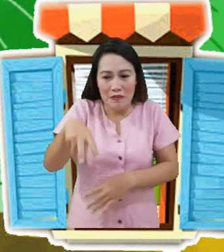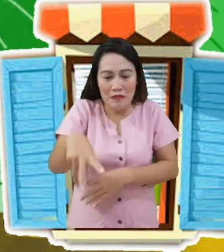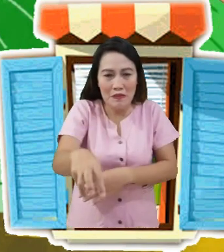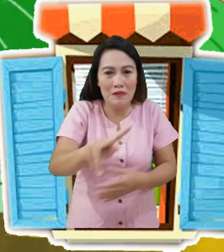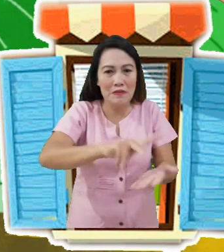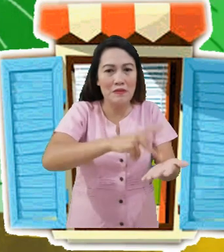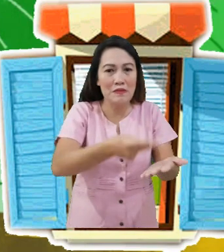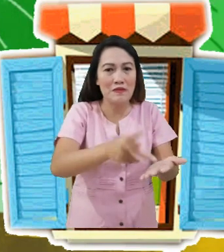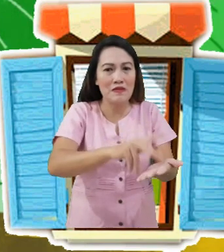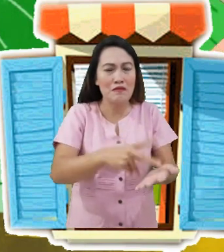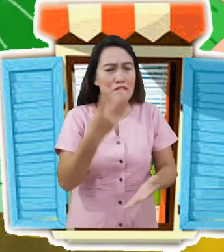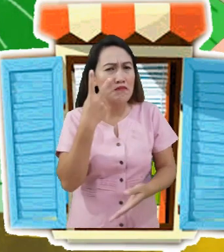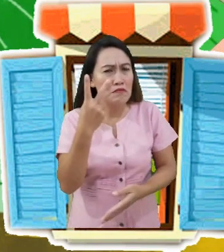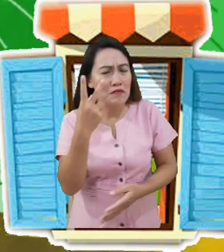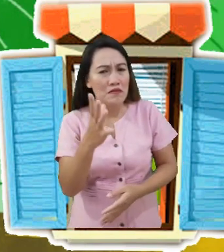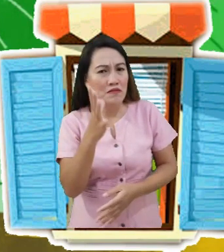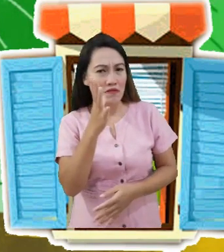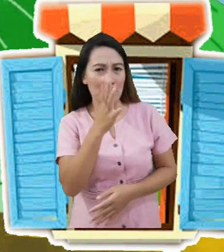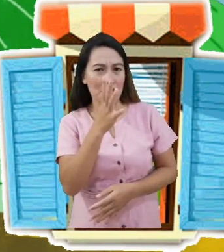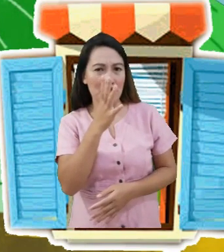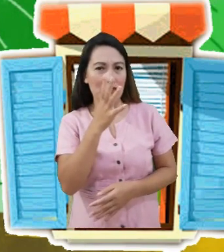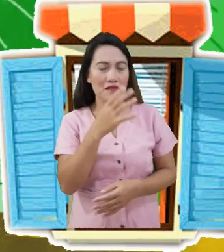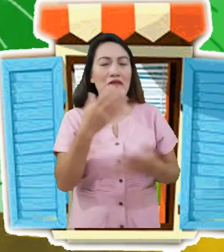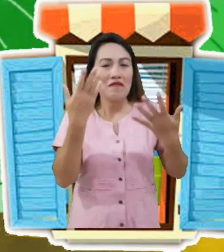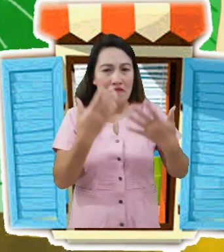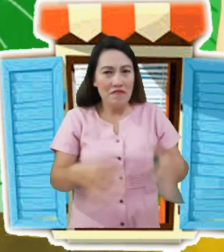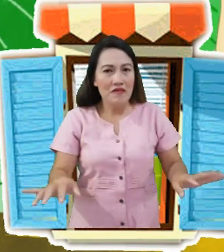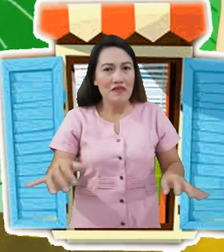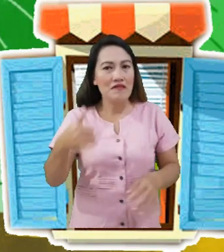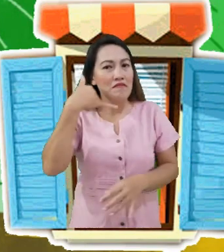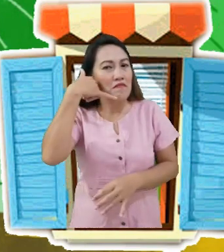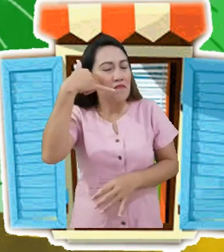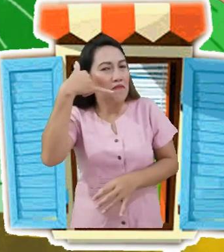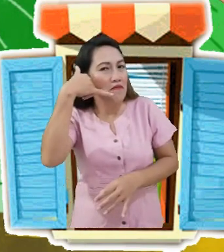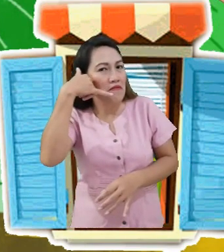Nanay na tila katatapos lamang makipag-usap sa telepono.